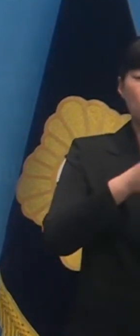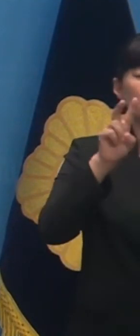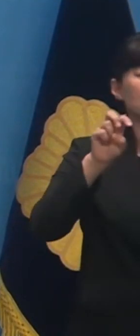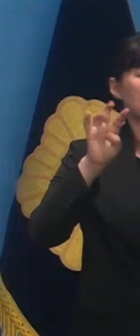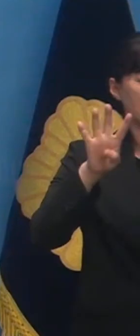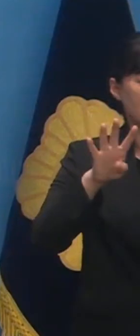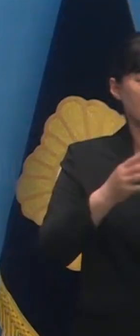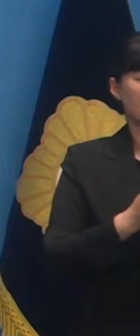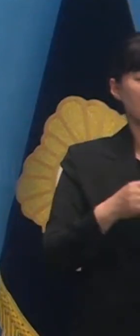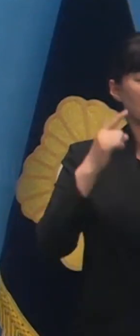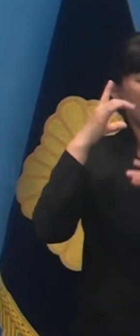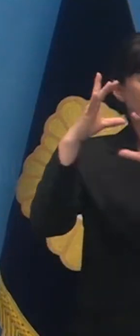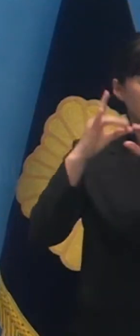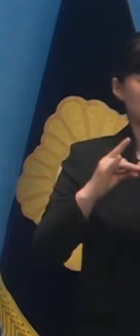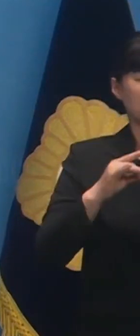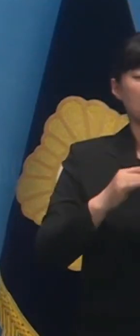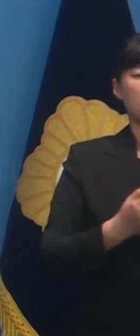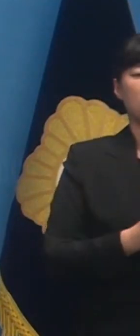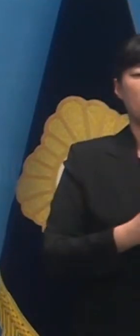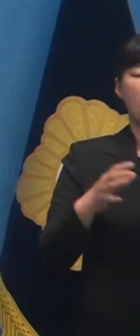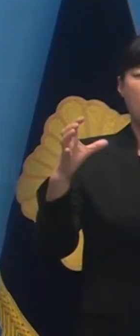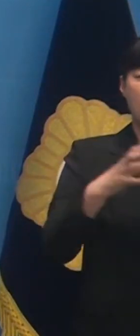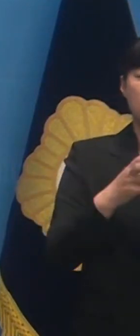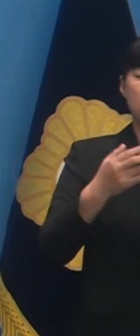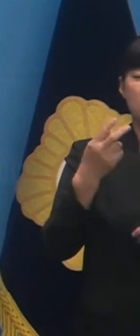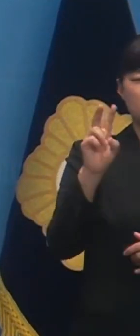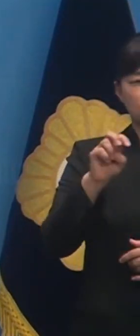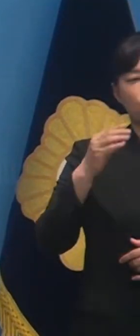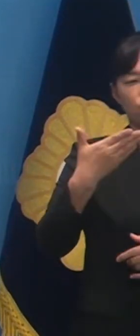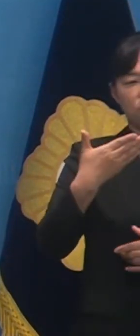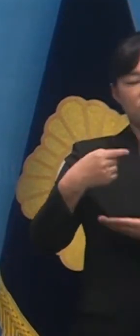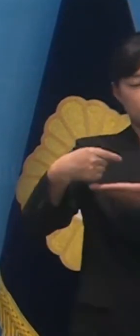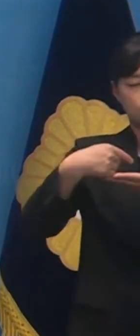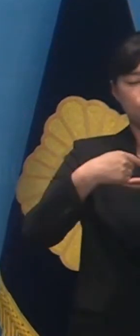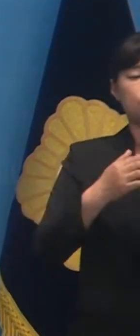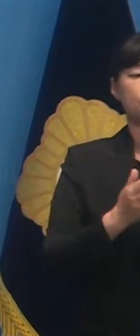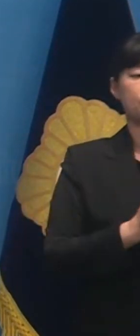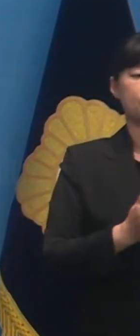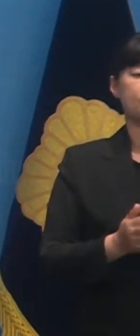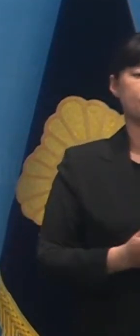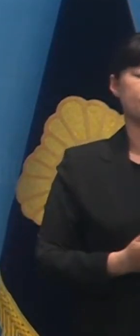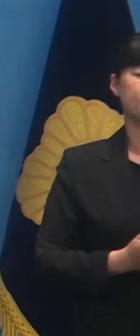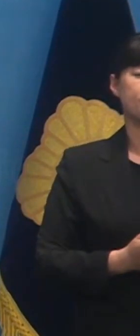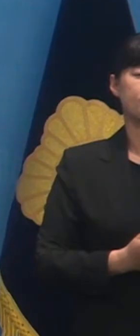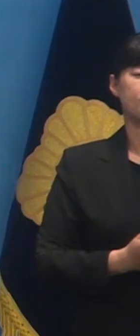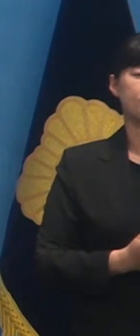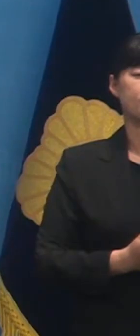24건과 동의안 5건 등 총 29건의 의안이 접수되었습니다.